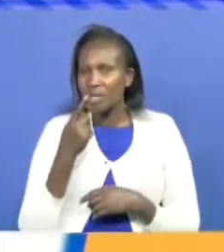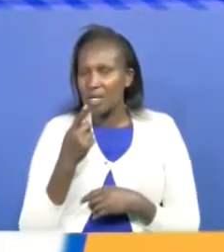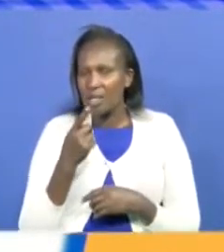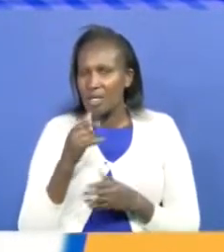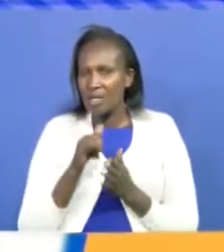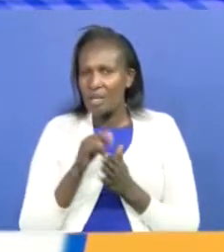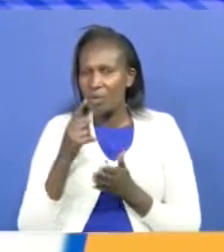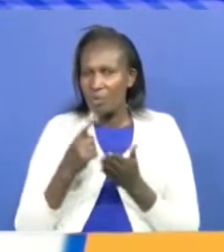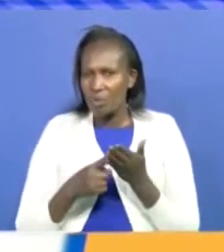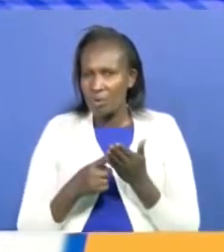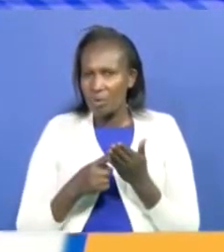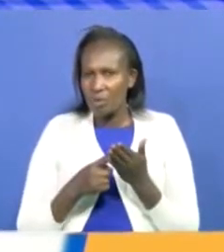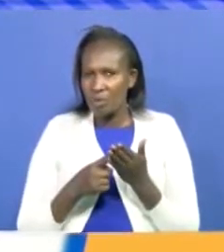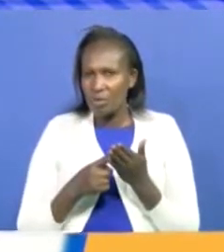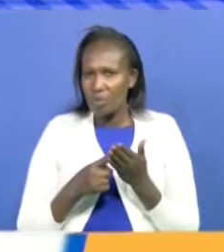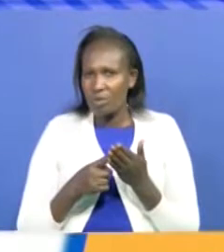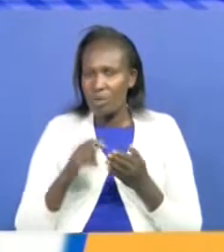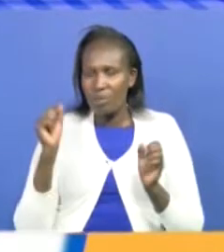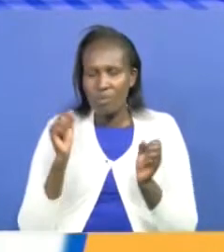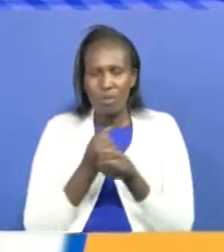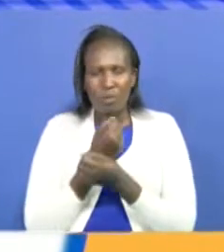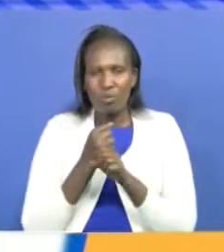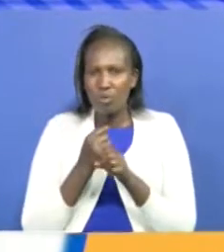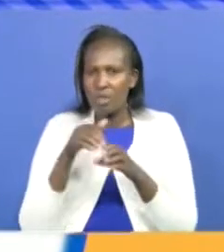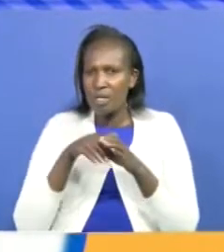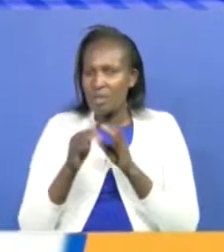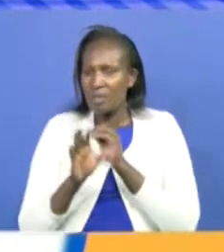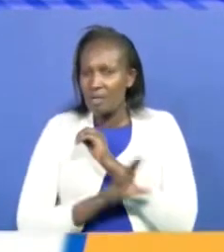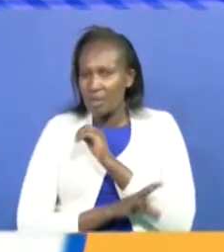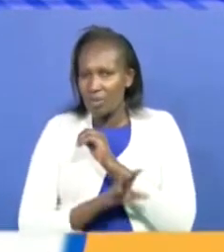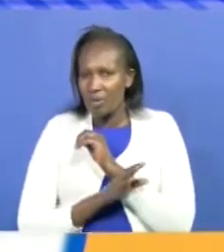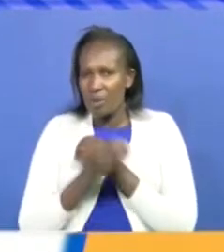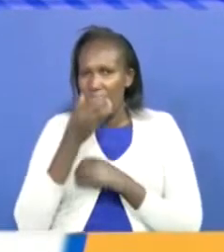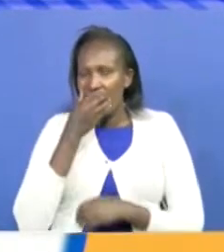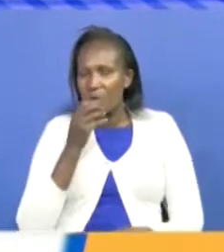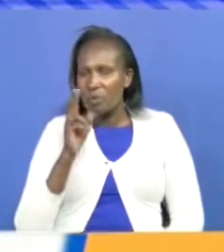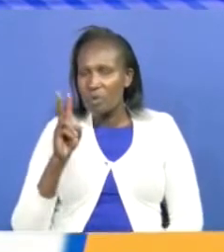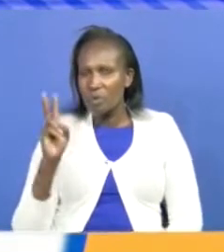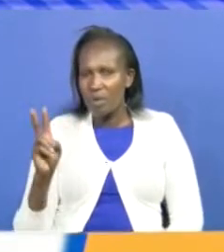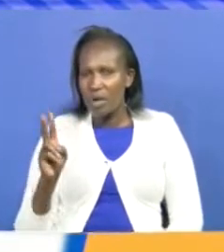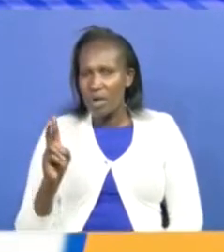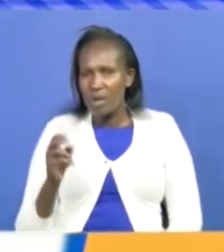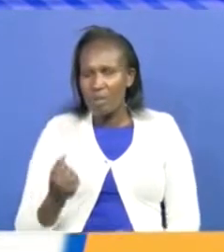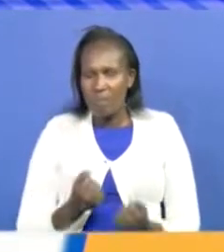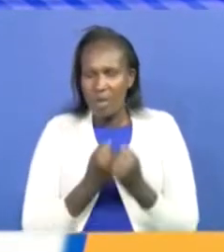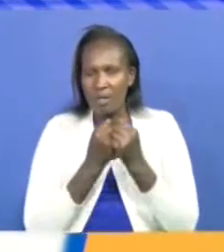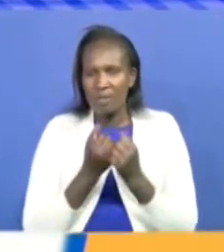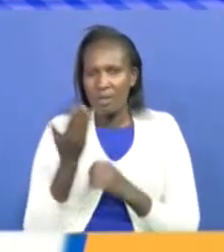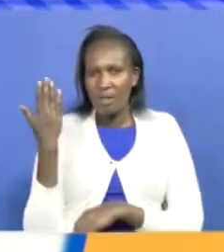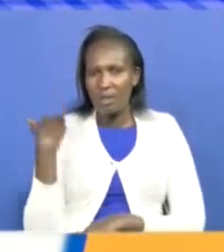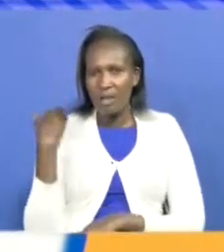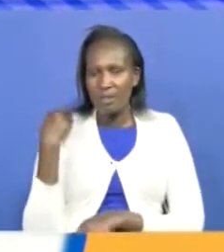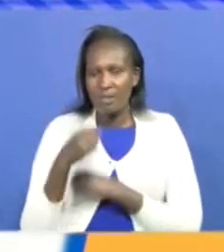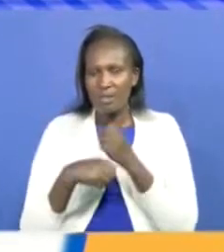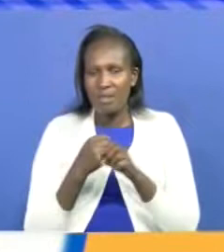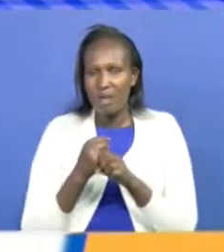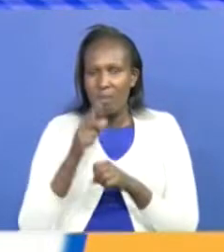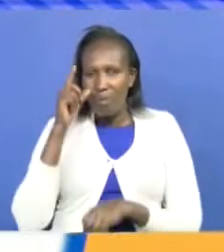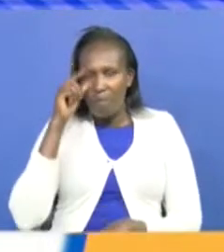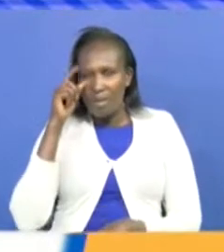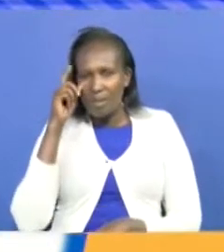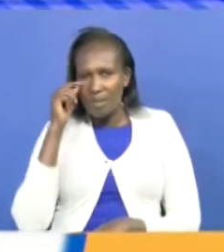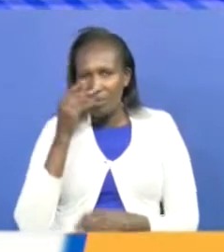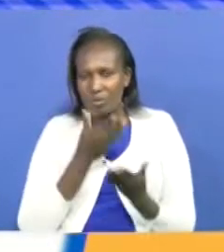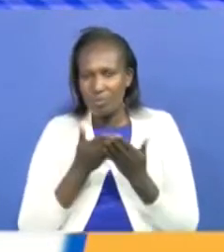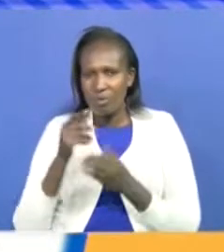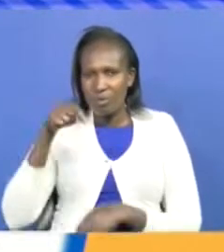lake haliwezi kutibiwa humu nchini. Efras Ndumia wa umri wa miaka 21 alipata ajali mwezi Novemba mwaka jana mjini Mombasa na kupelekea